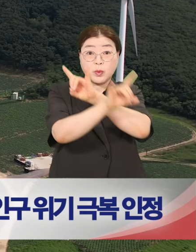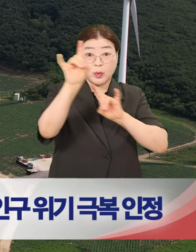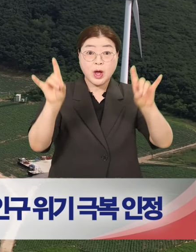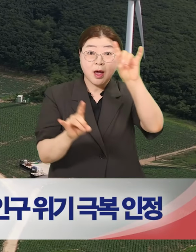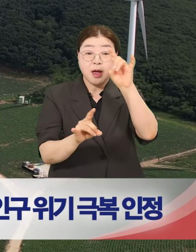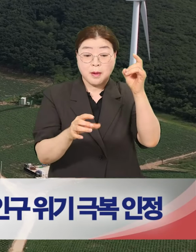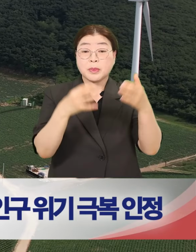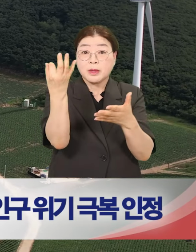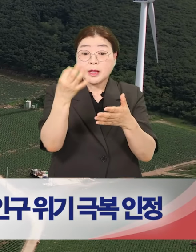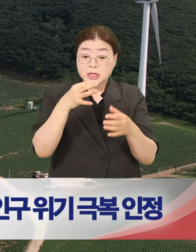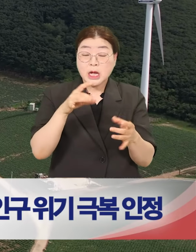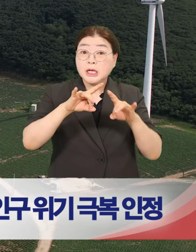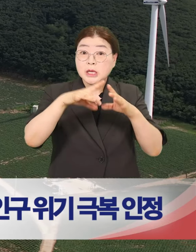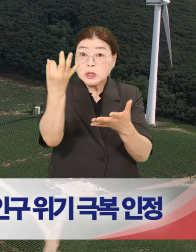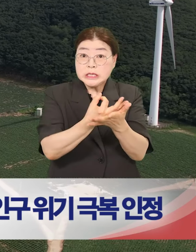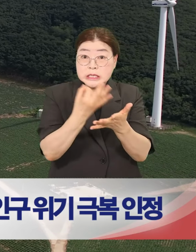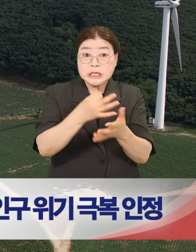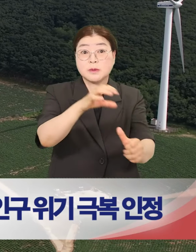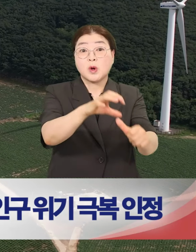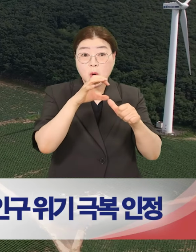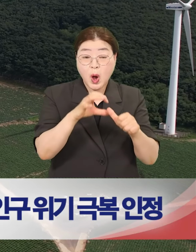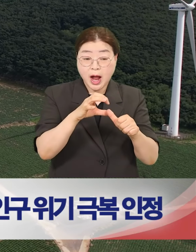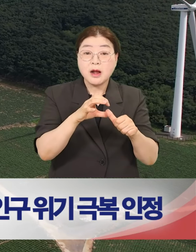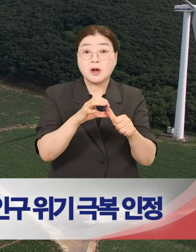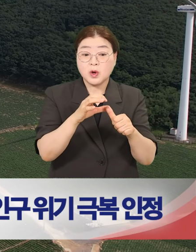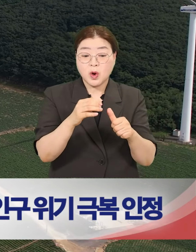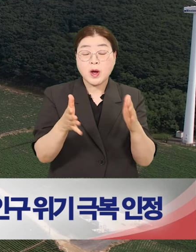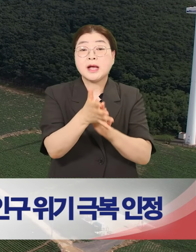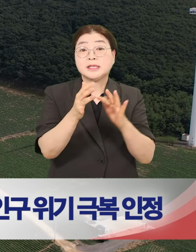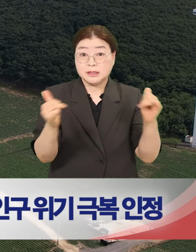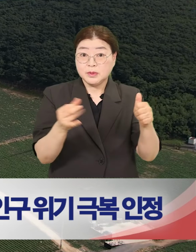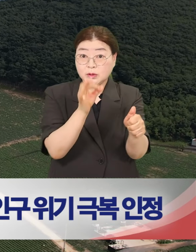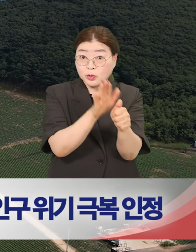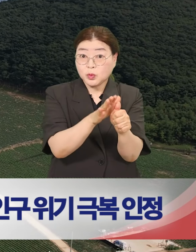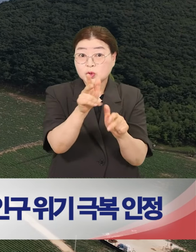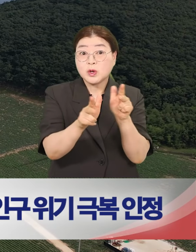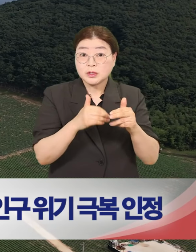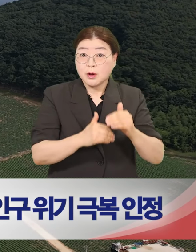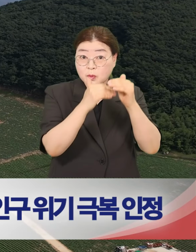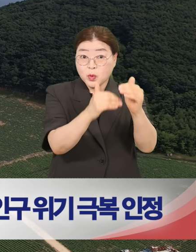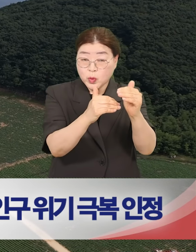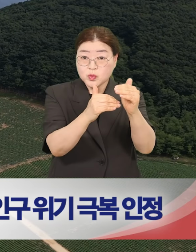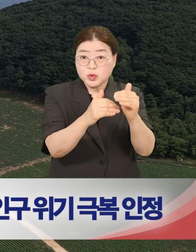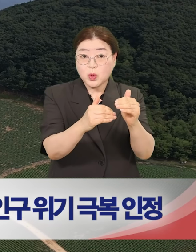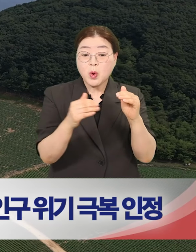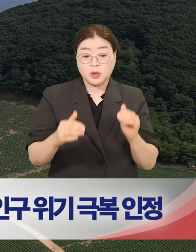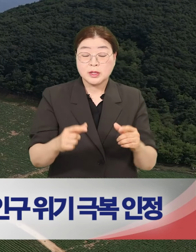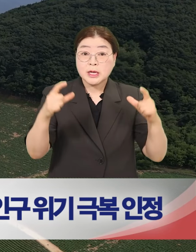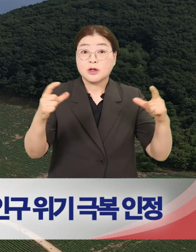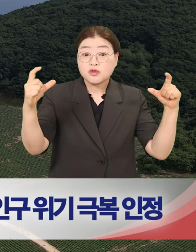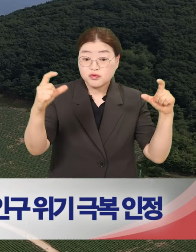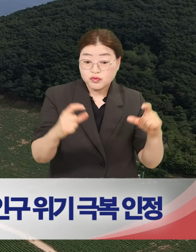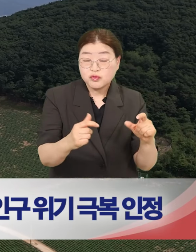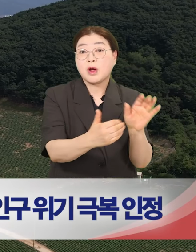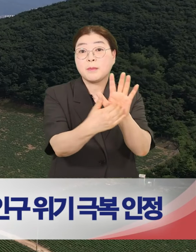태백시는 풍력 발전 사업 이익금을 활용한 생애주기 맞춤형 지원 사업 추진으로 인구 소멸 위기를 극복하기 위한 노력을